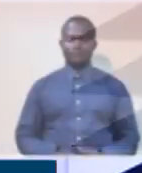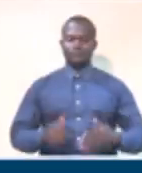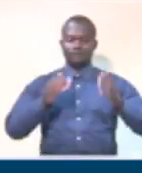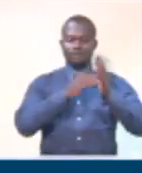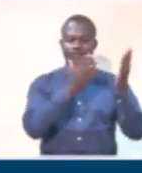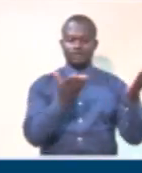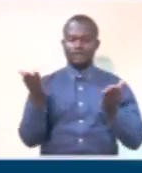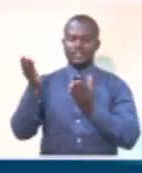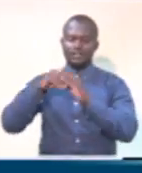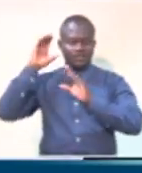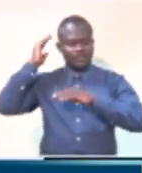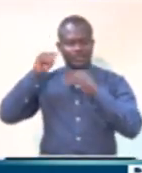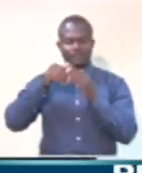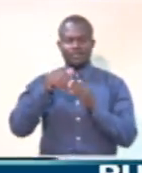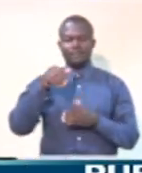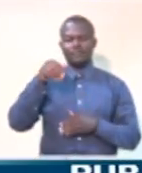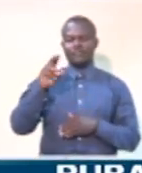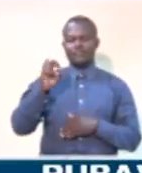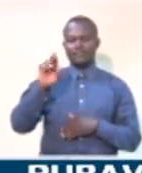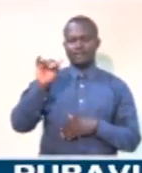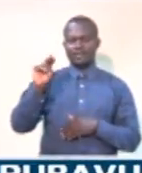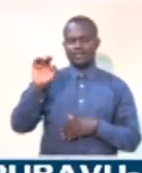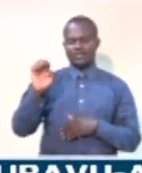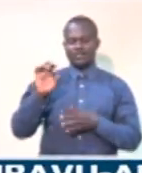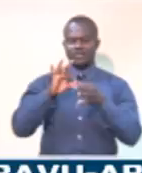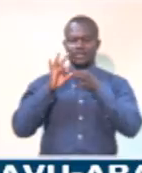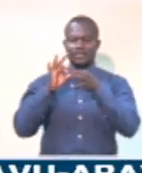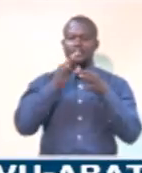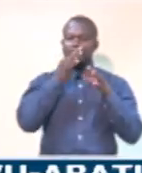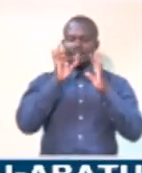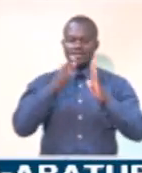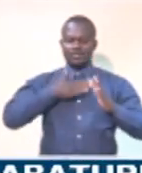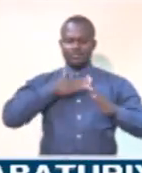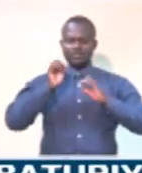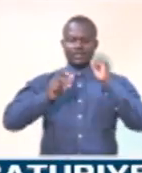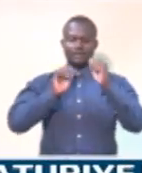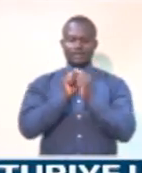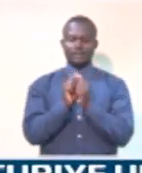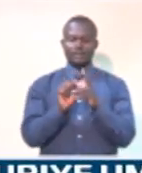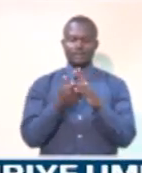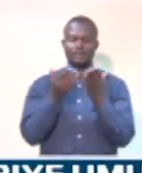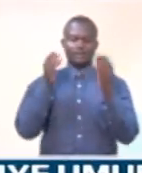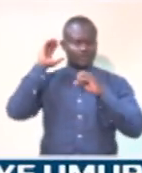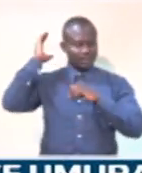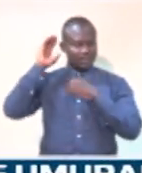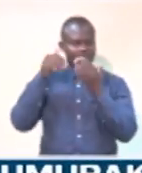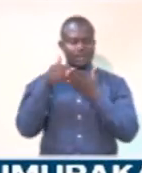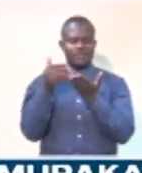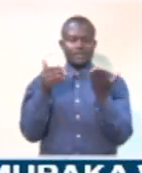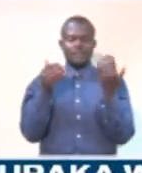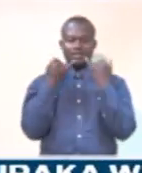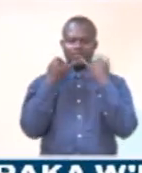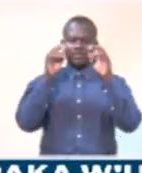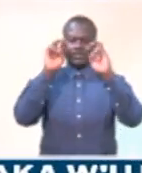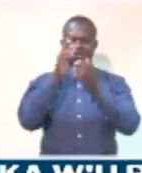kazana no kuri amakuru twabateguriye namakuru mugiye kugezwaho nange Virine Murerwa ndaza gufatanya na Fideli Irizaba Imbuto dutangirana aya makuru reka